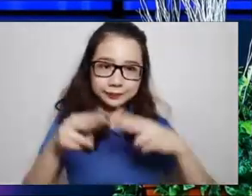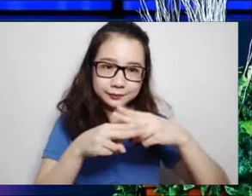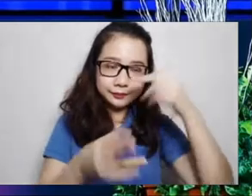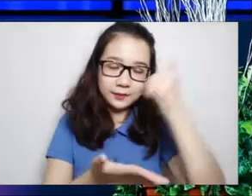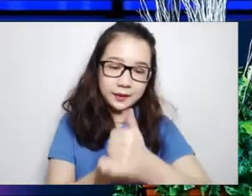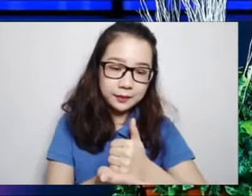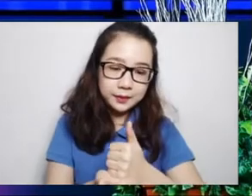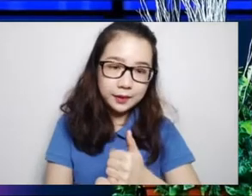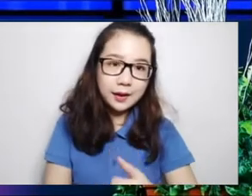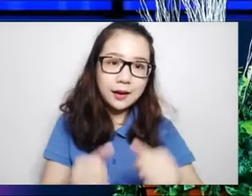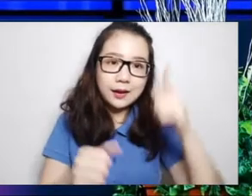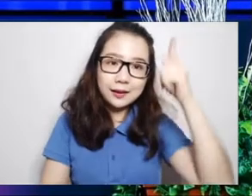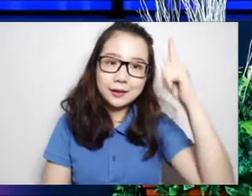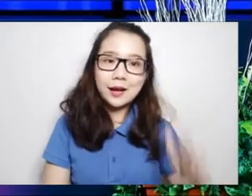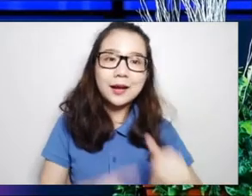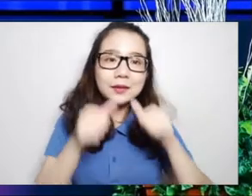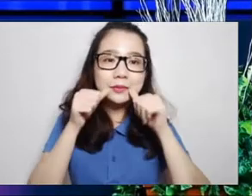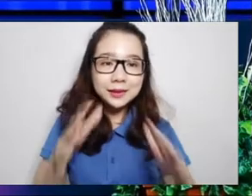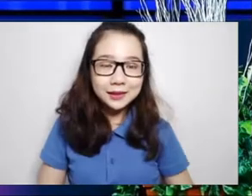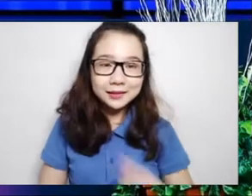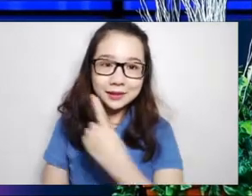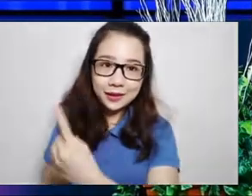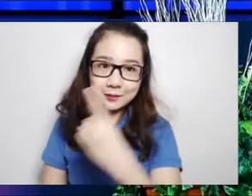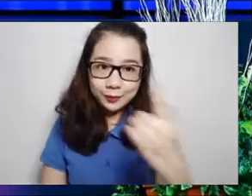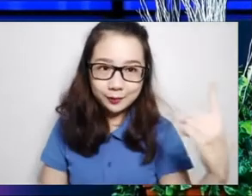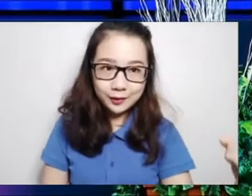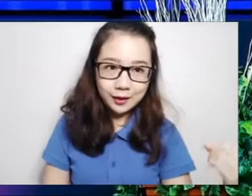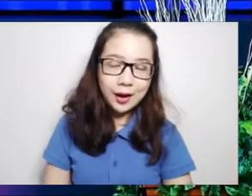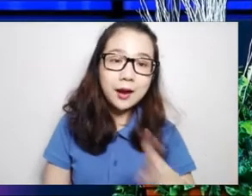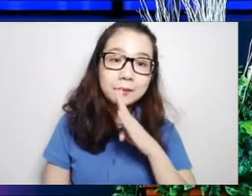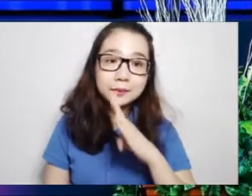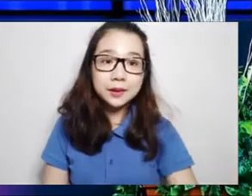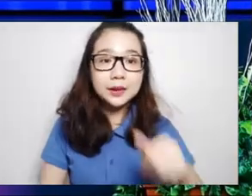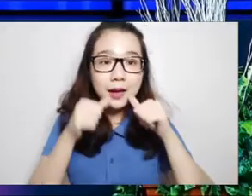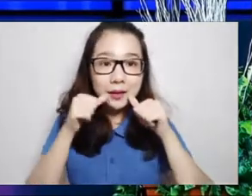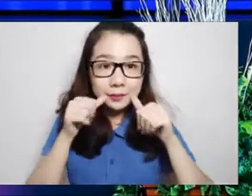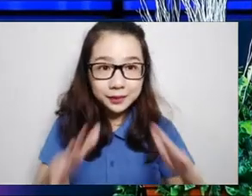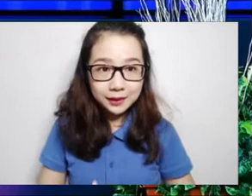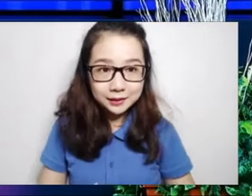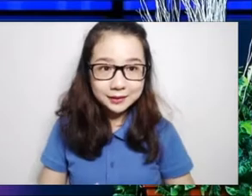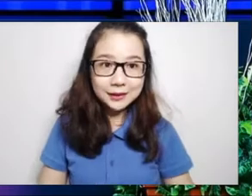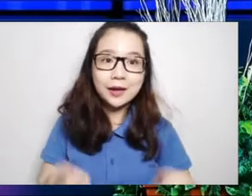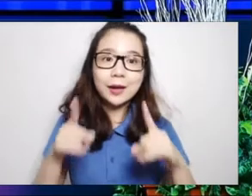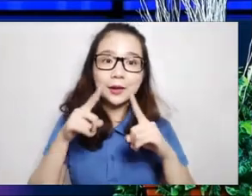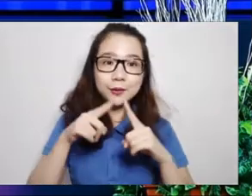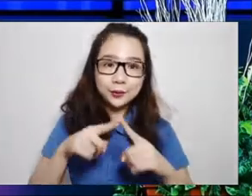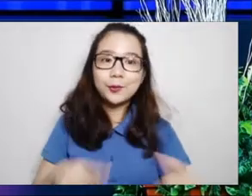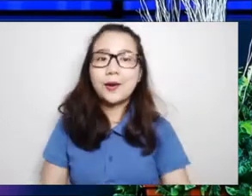Jesus. Amen and amen. God bless you all. At pagpalain kayo ng ating